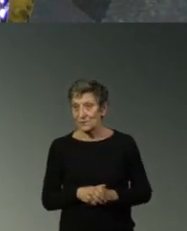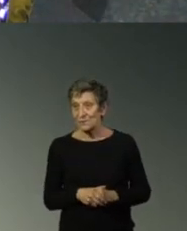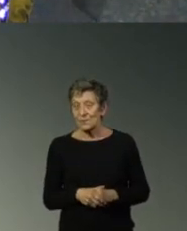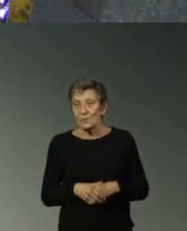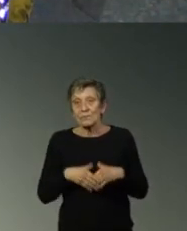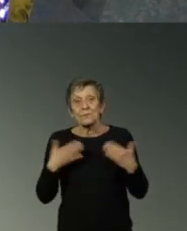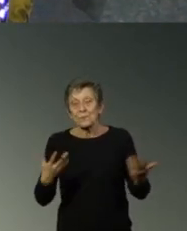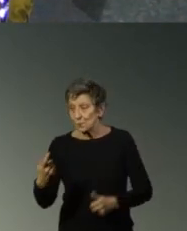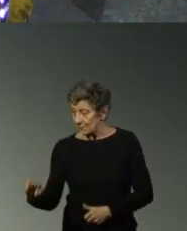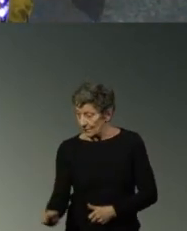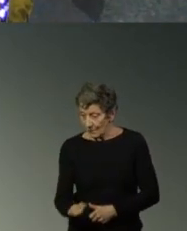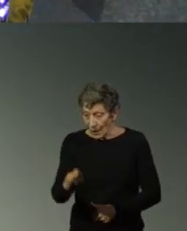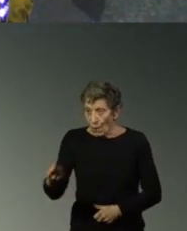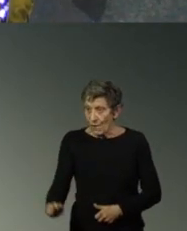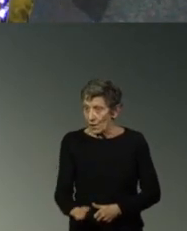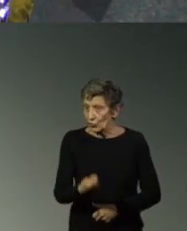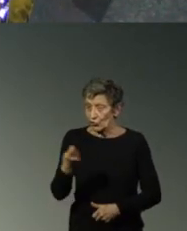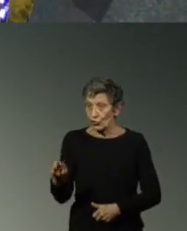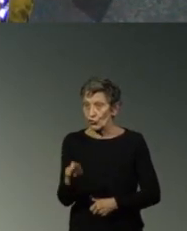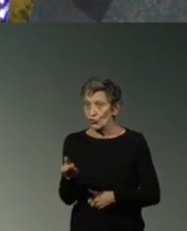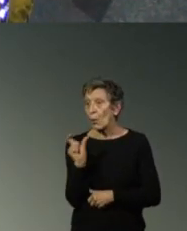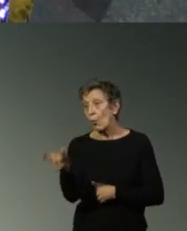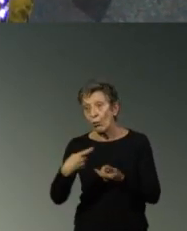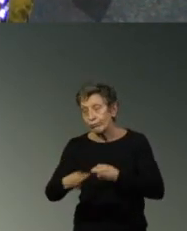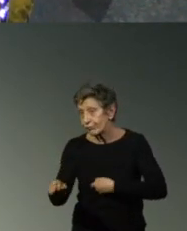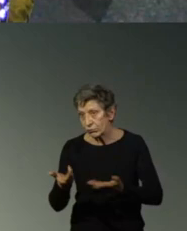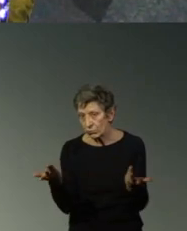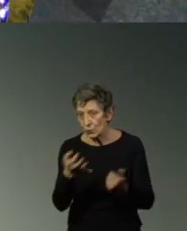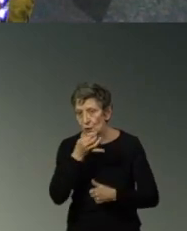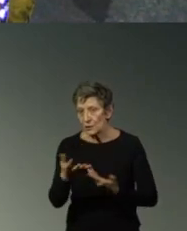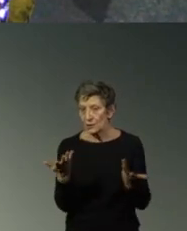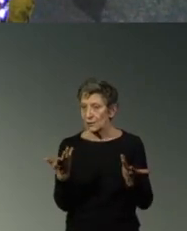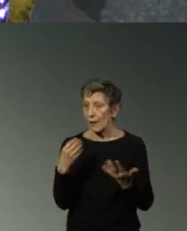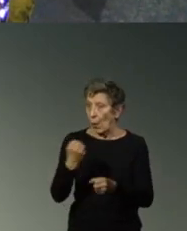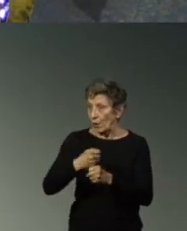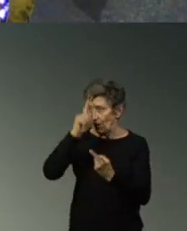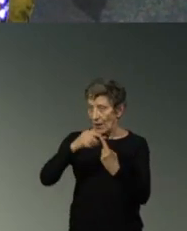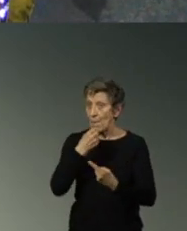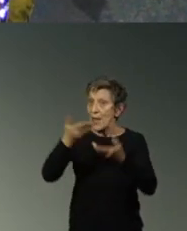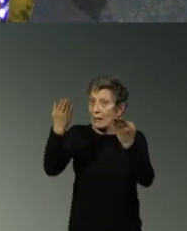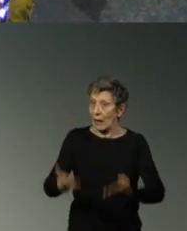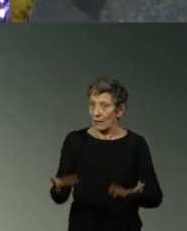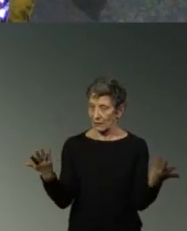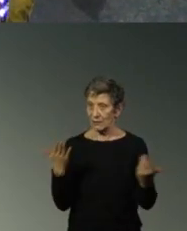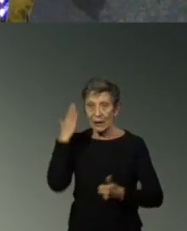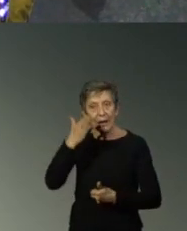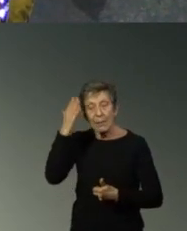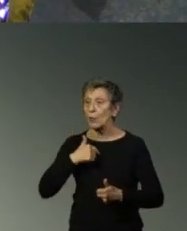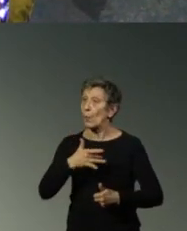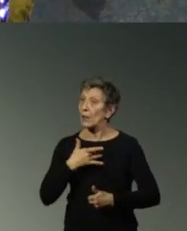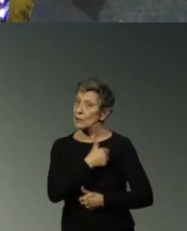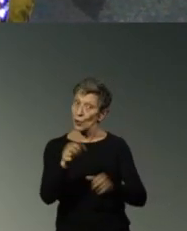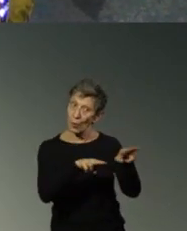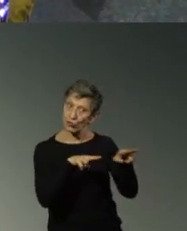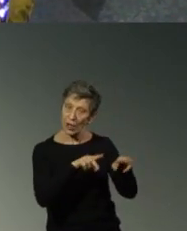Dans l'élevage, qui déjà le mot ne convient pas, comme vous l'avez dit, on travaille sur le bien-être animal. Donc vous avez par exemple, parce que je ne m'intéresse pas qu'à la chasse, j'ai beaucoup